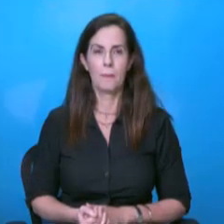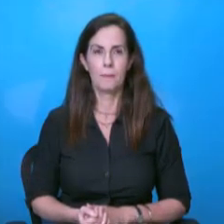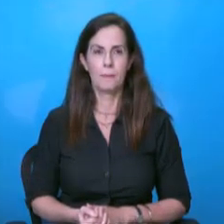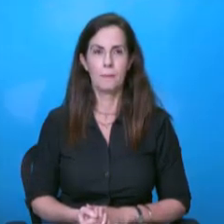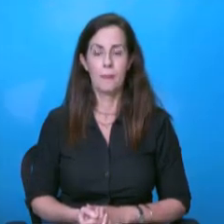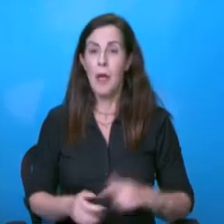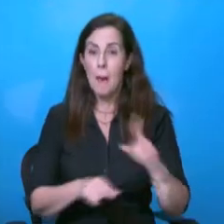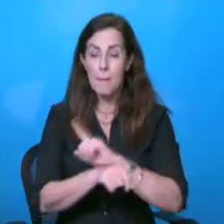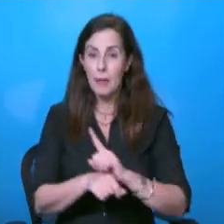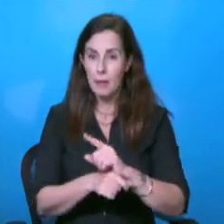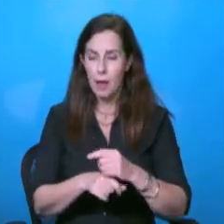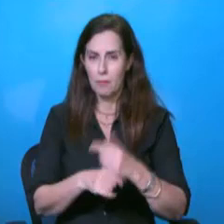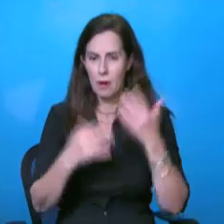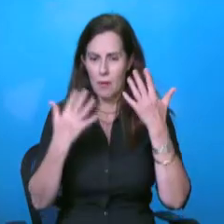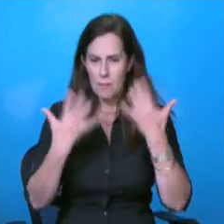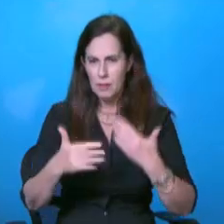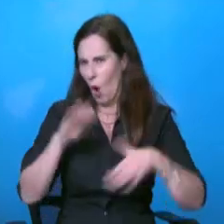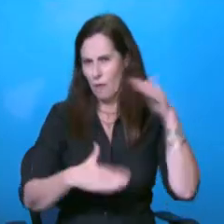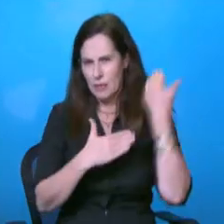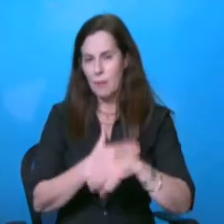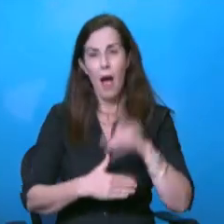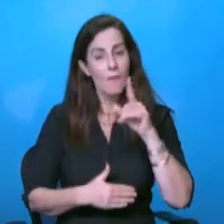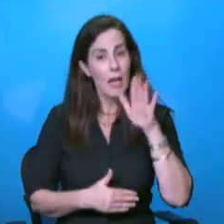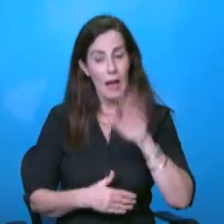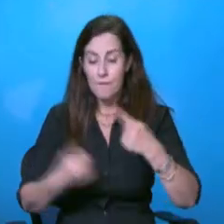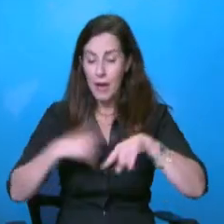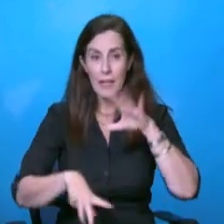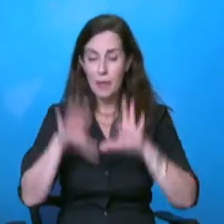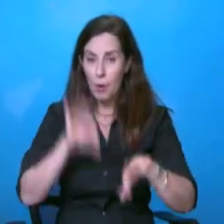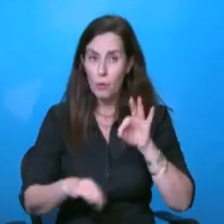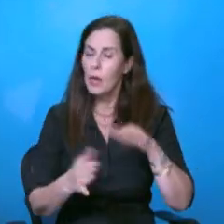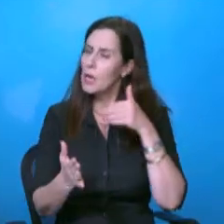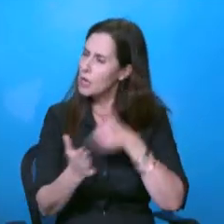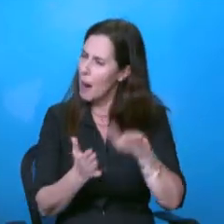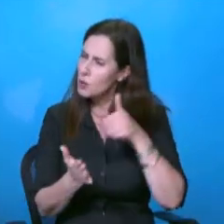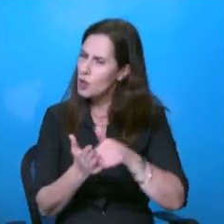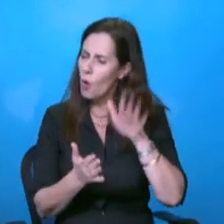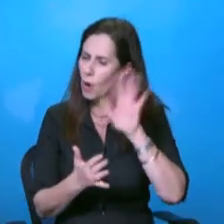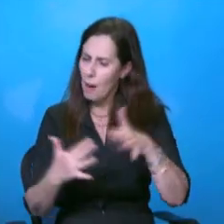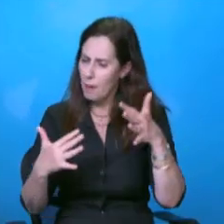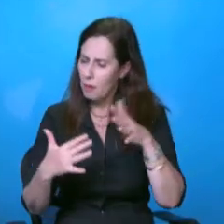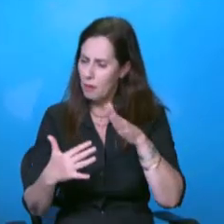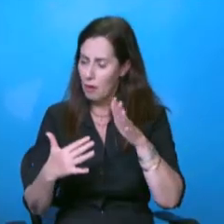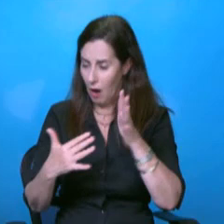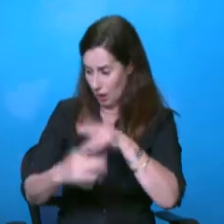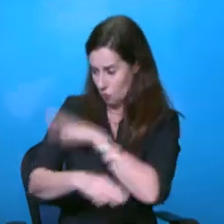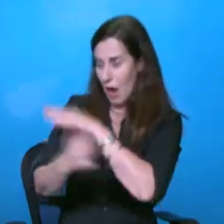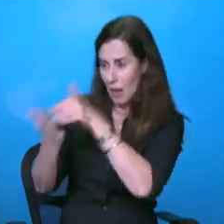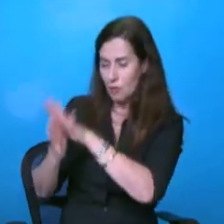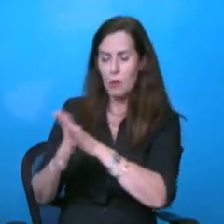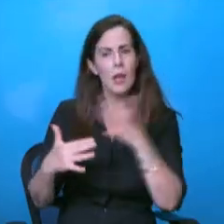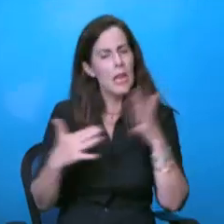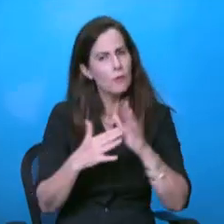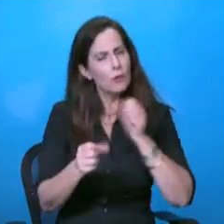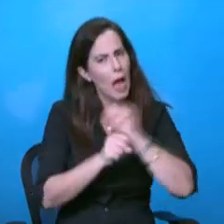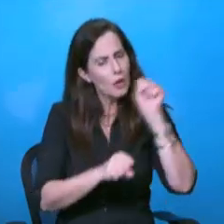בינתיים ספירת מרבית הקולות כבר הסתיימה, אבל גם בוועדת הבחירות ימשיכו במקביל לחקירת המשטרה לבחון את הטענות